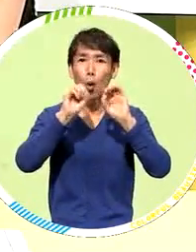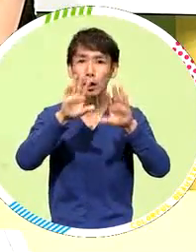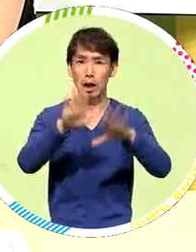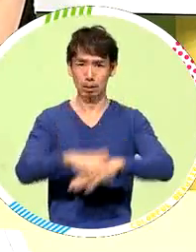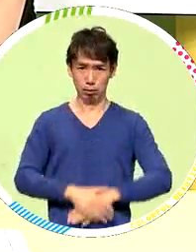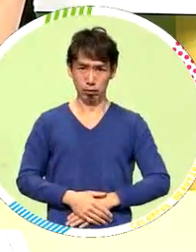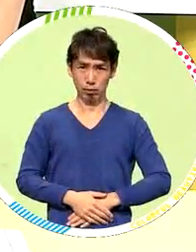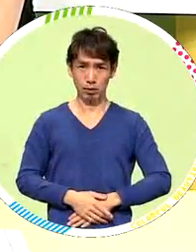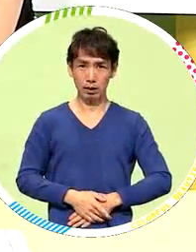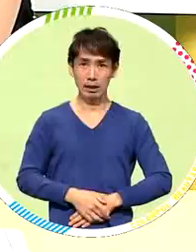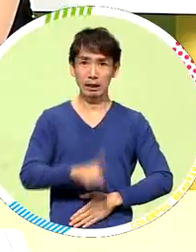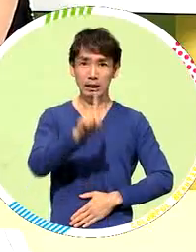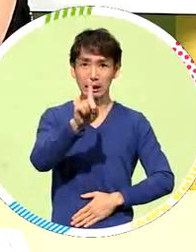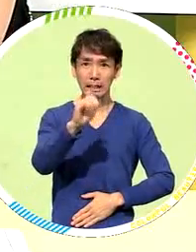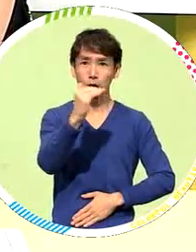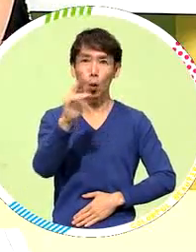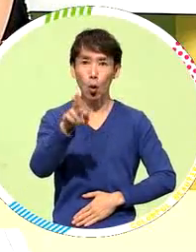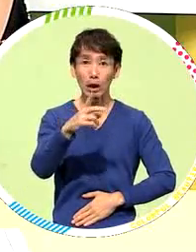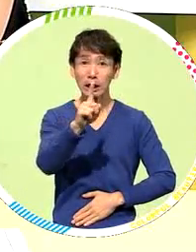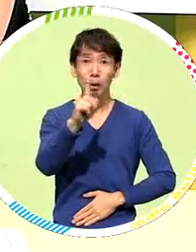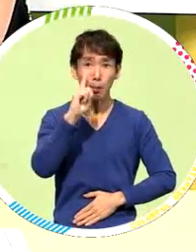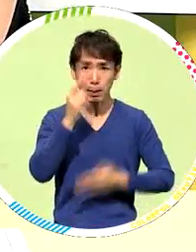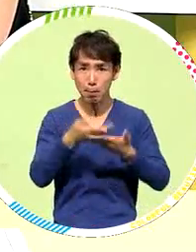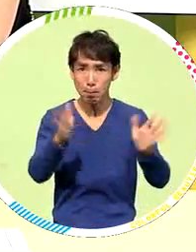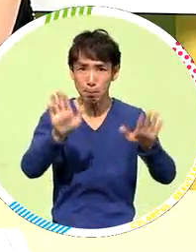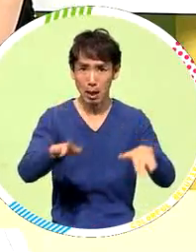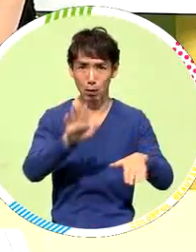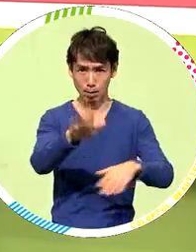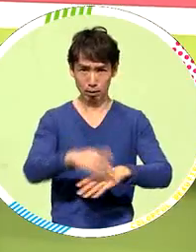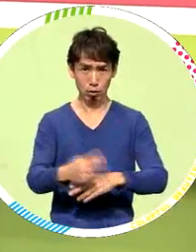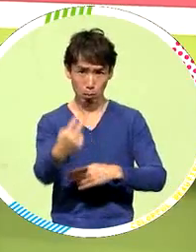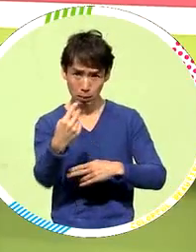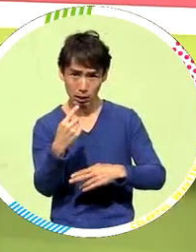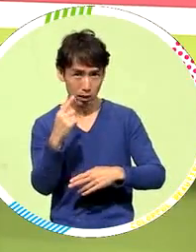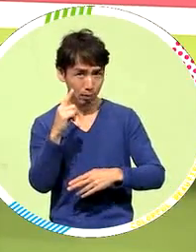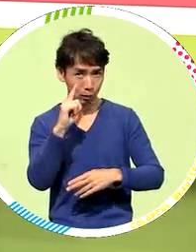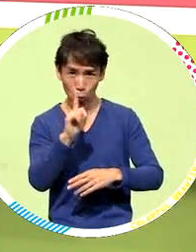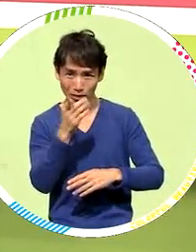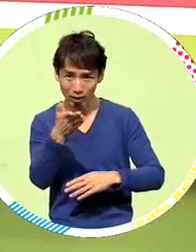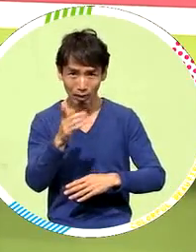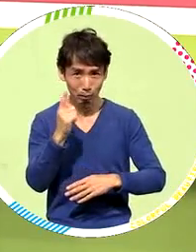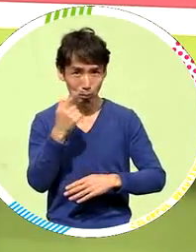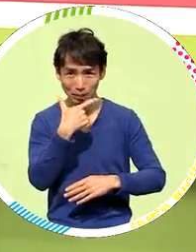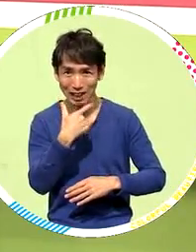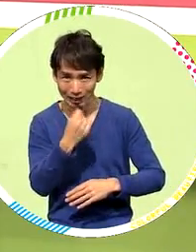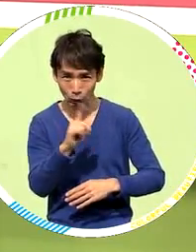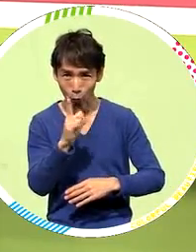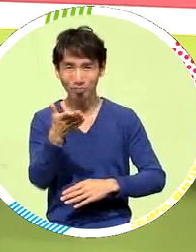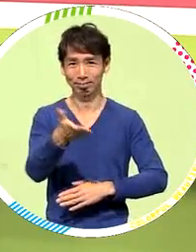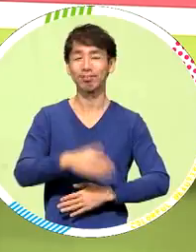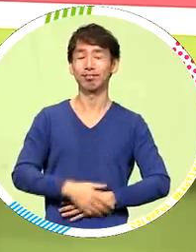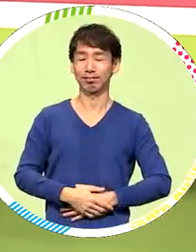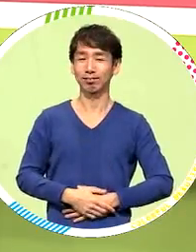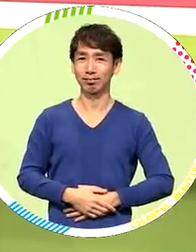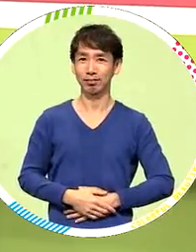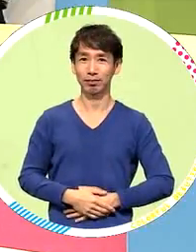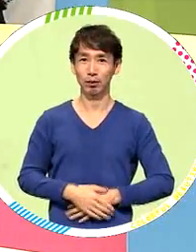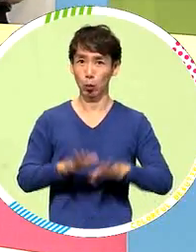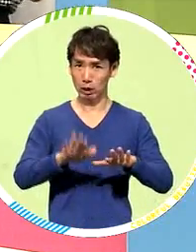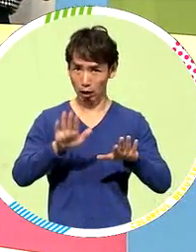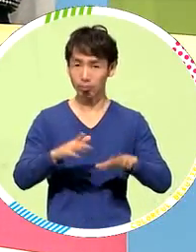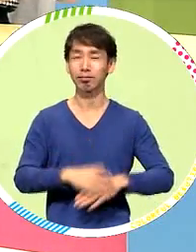第1号あるんですけど見たくないですか三ですここに